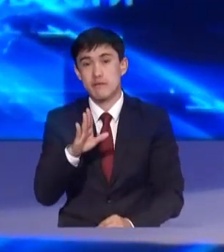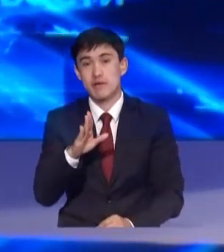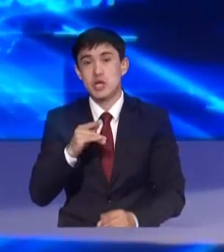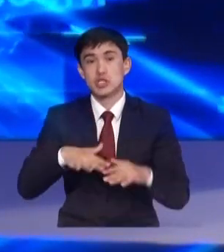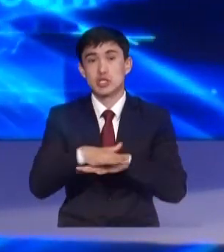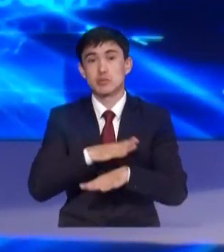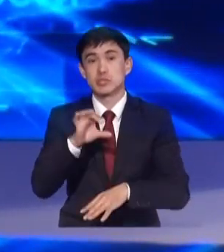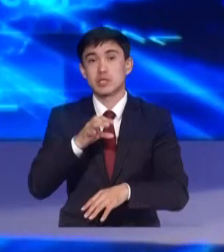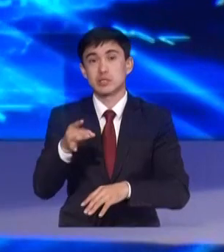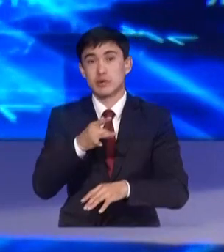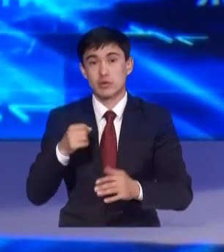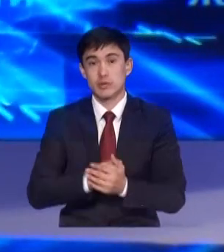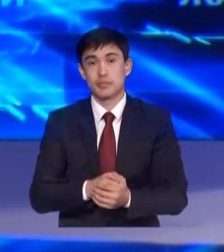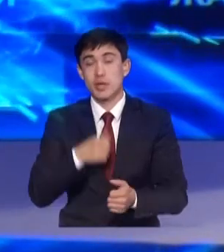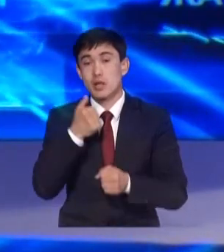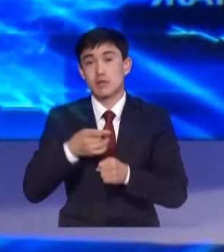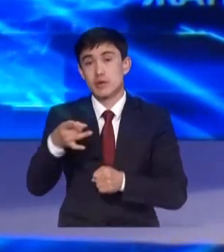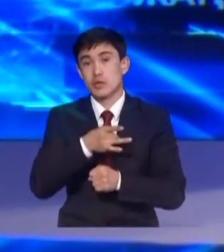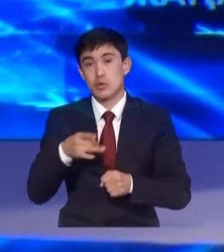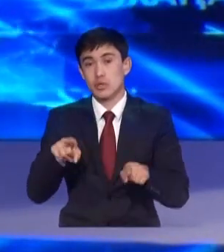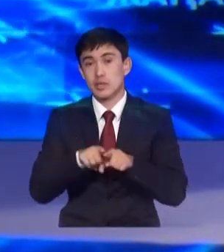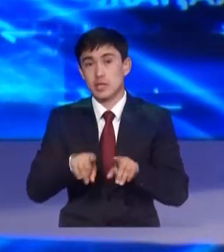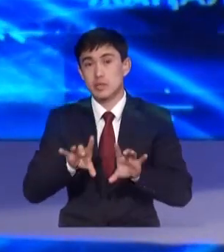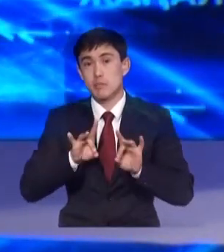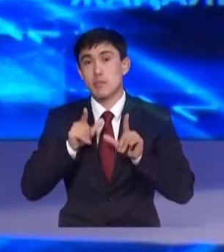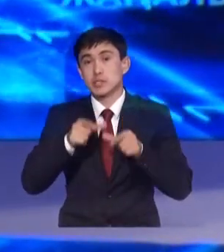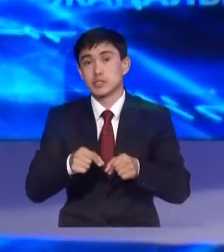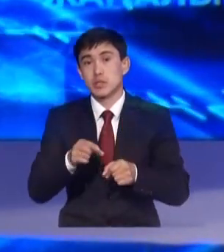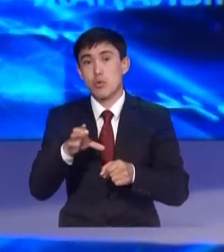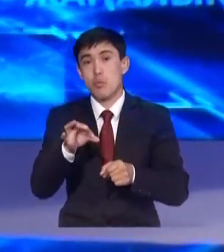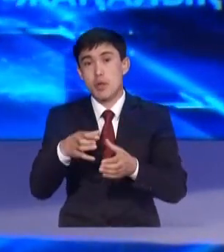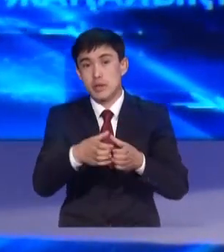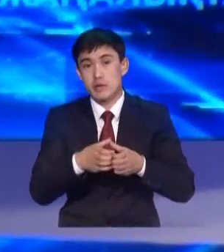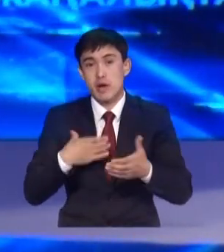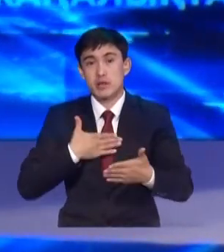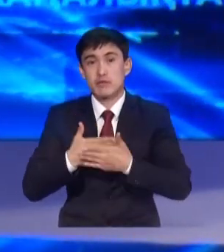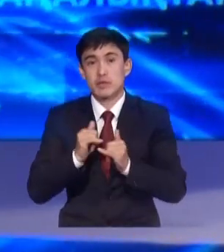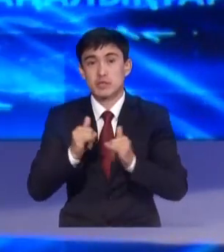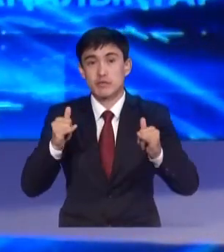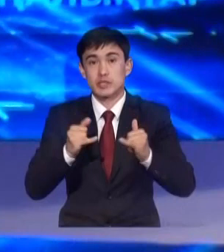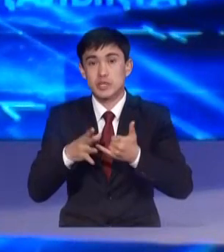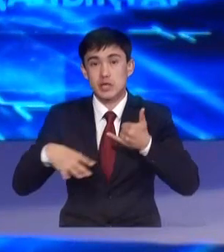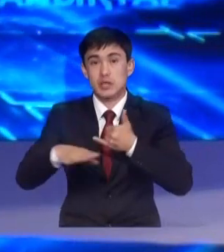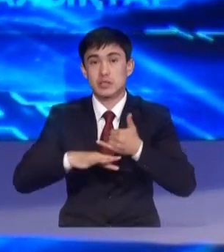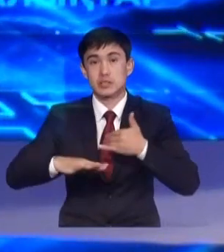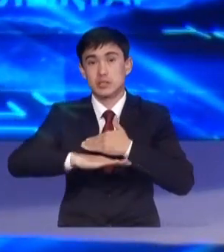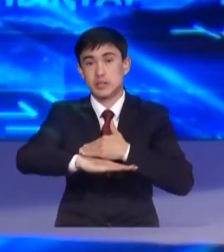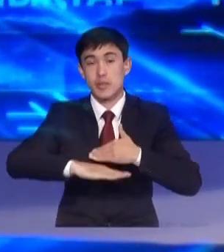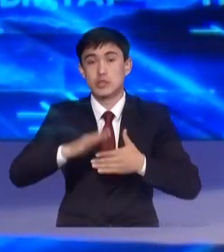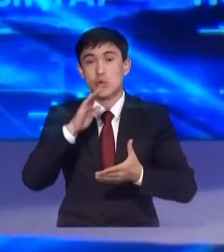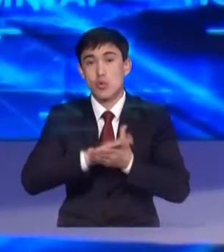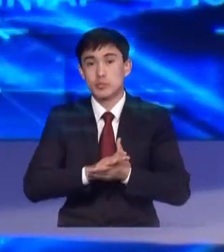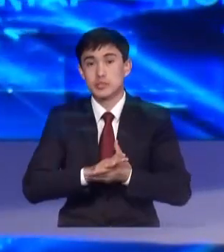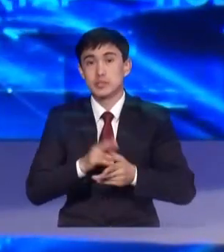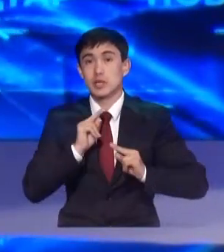Исабаева с жителями Сарканского района. Глава региона также посетил кооперативы, активно развивающие аграрный сектор, и